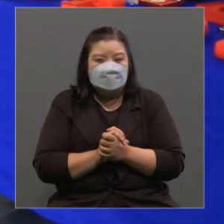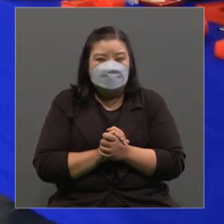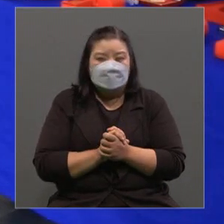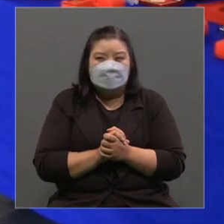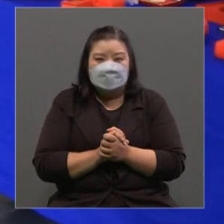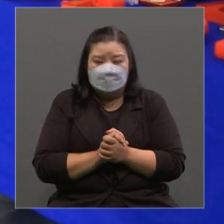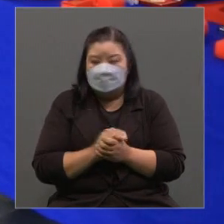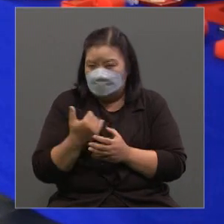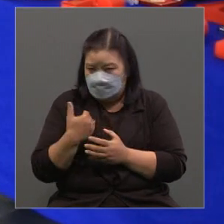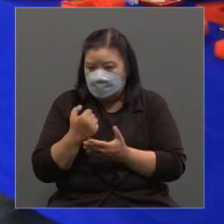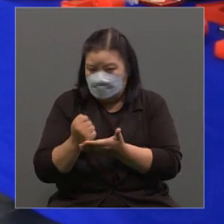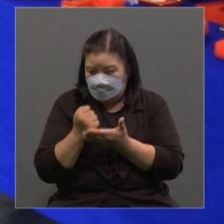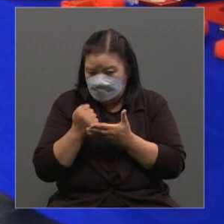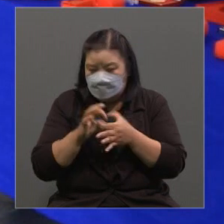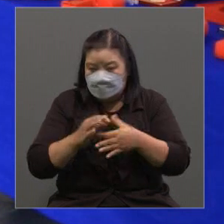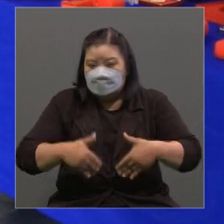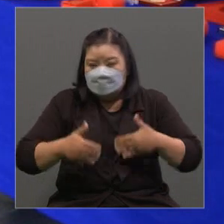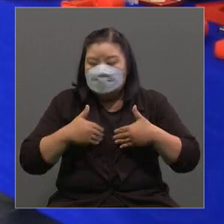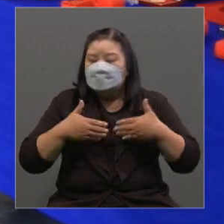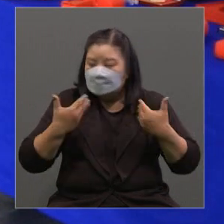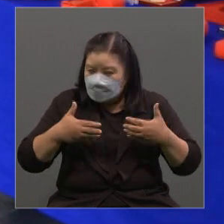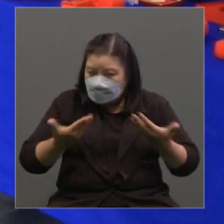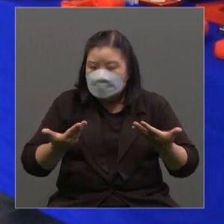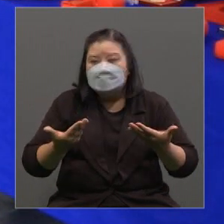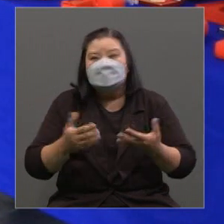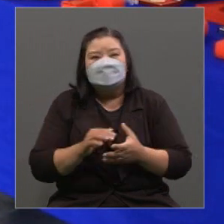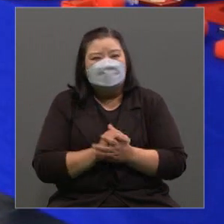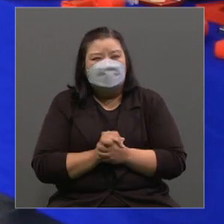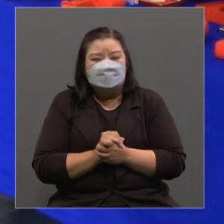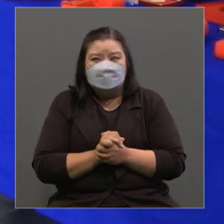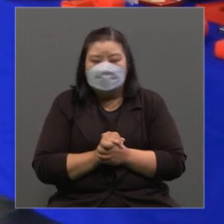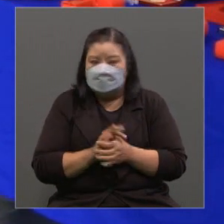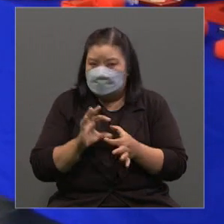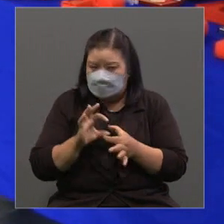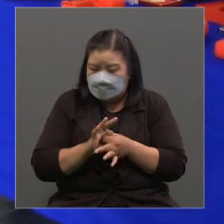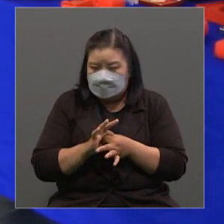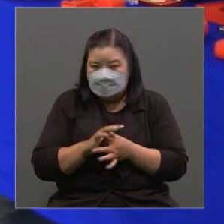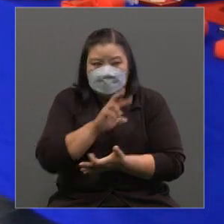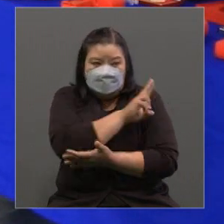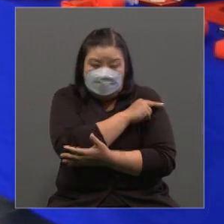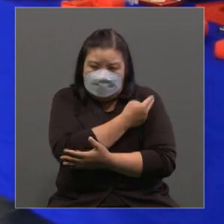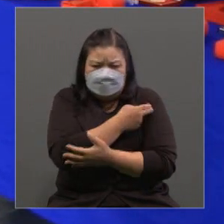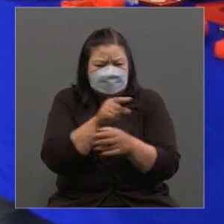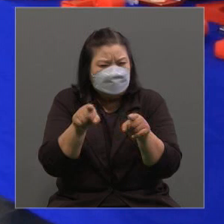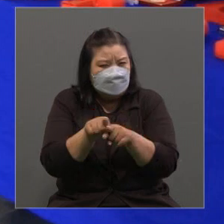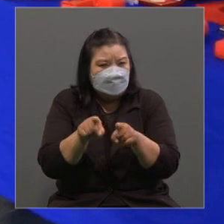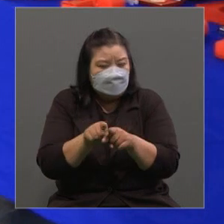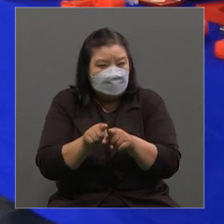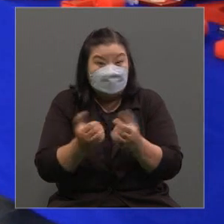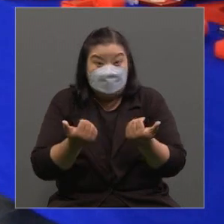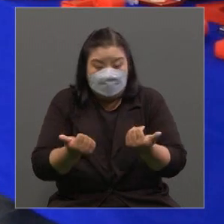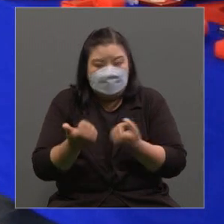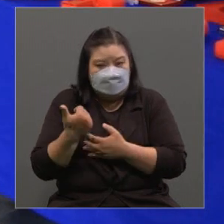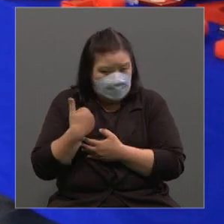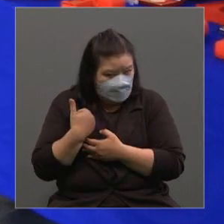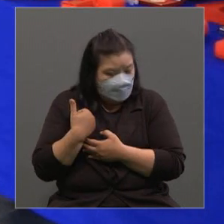สะดวกในเรื่องของการใช้ชีวิตประจำวันรวมทั้งเกี่ยวกับเรื่องของวงการแพทย์ด้วยนะครับตรงนี้เราผลิ